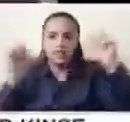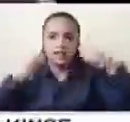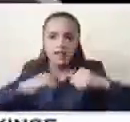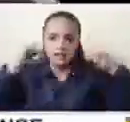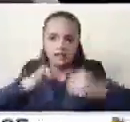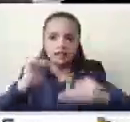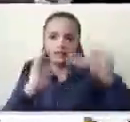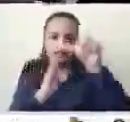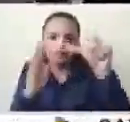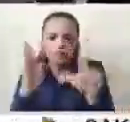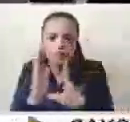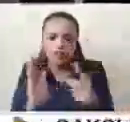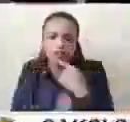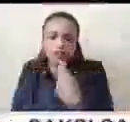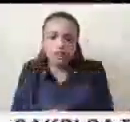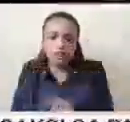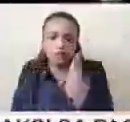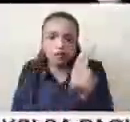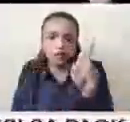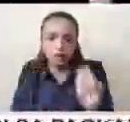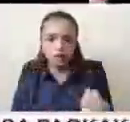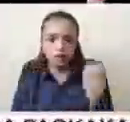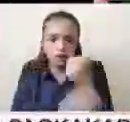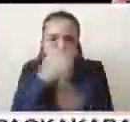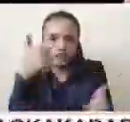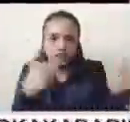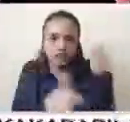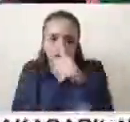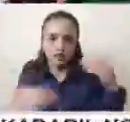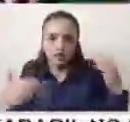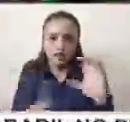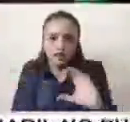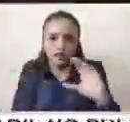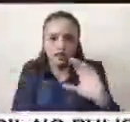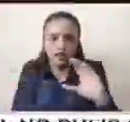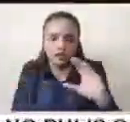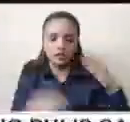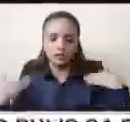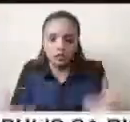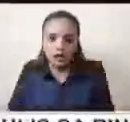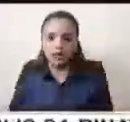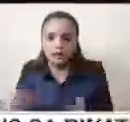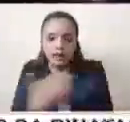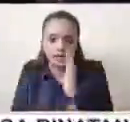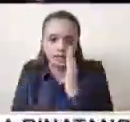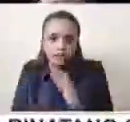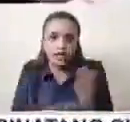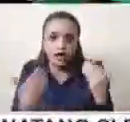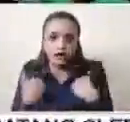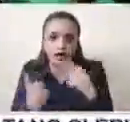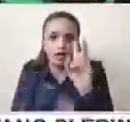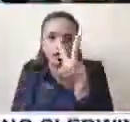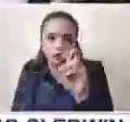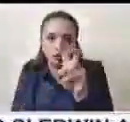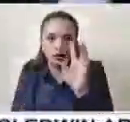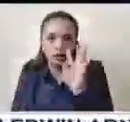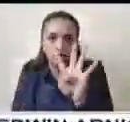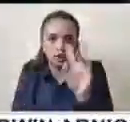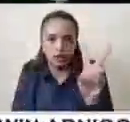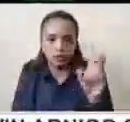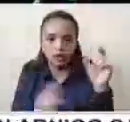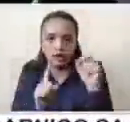Italy, Britain at Amerika, iginiit nilang dapat lumahok sa eleksyon ng mga Syrians, refugees at iba pang mamamayan para